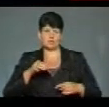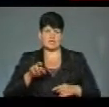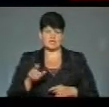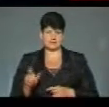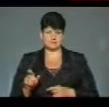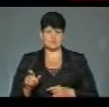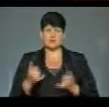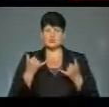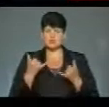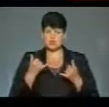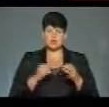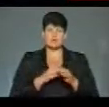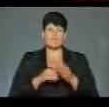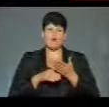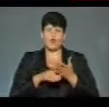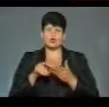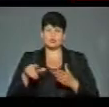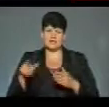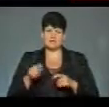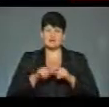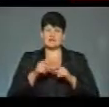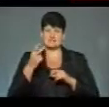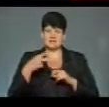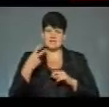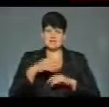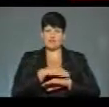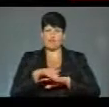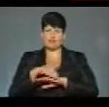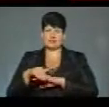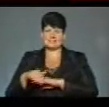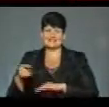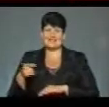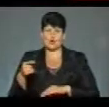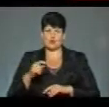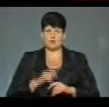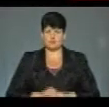Сьогодні волонтери проєкту «Доступно.UA» перевірили 20 вулиць Тернополя.